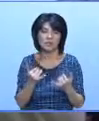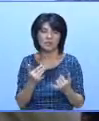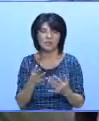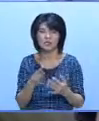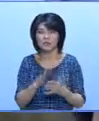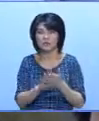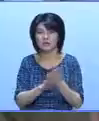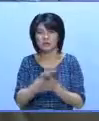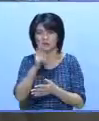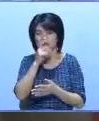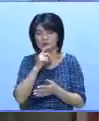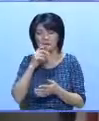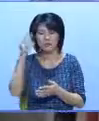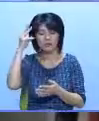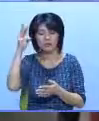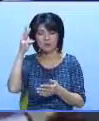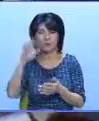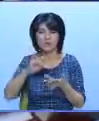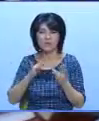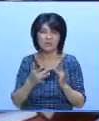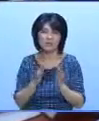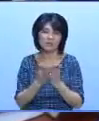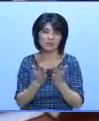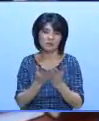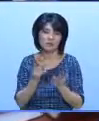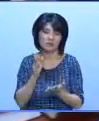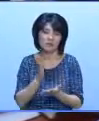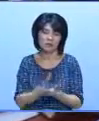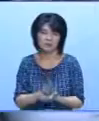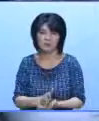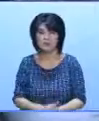көмекші құралдар жас мамандарға ауадай қажет. Зұлқарнай Ермұратұлы, Ниязбек Смағұл, Ертіс ақпарат.